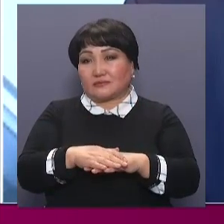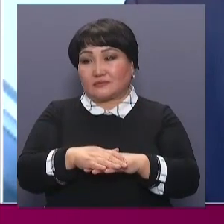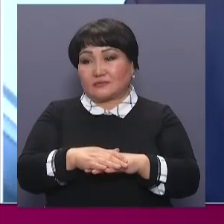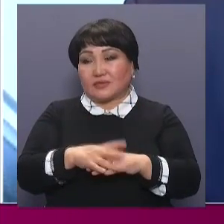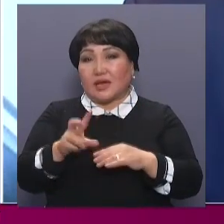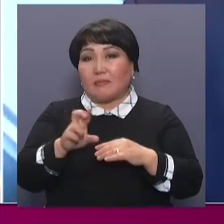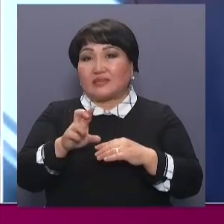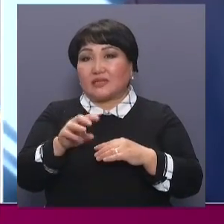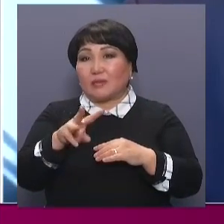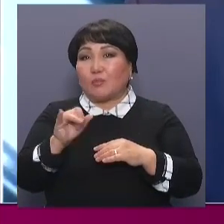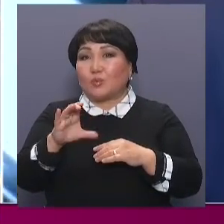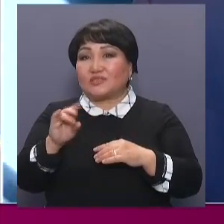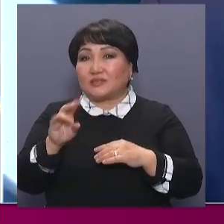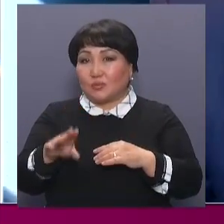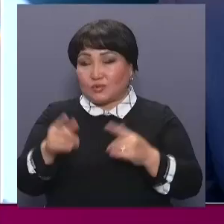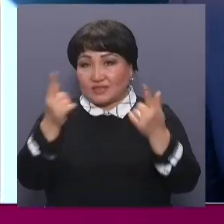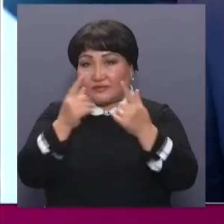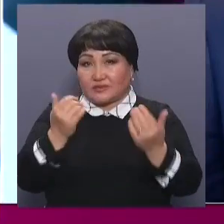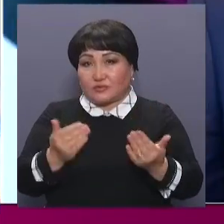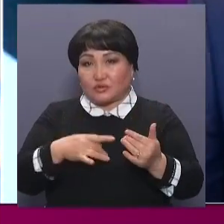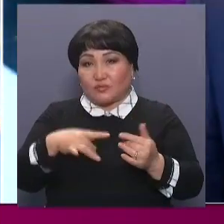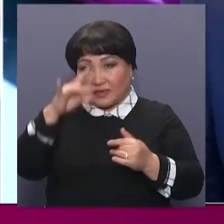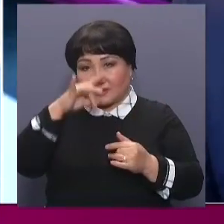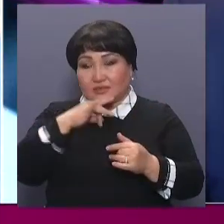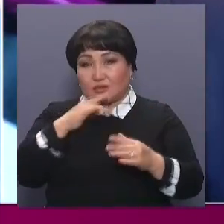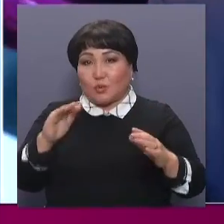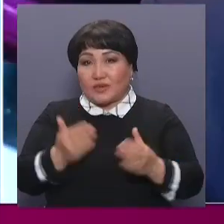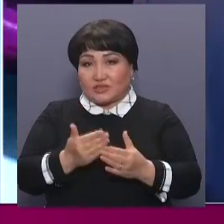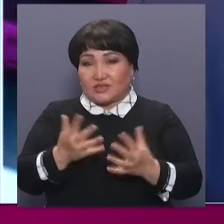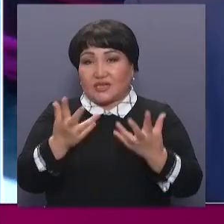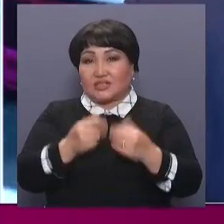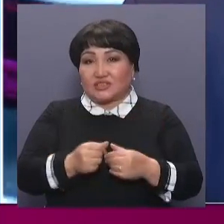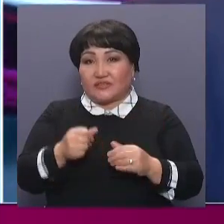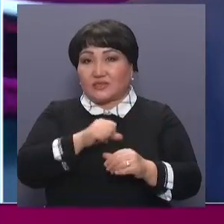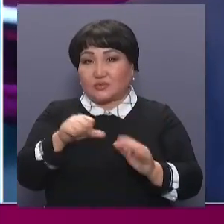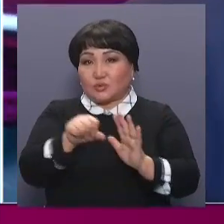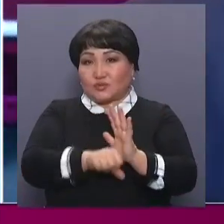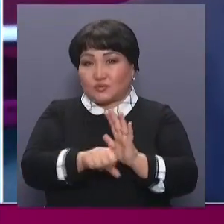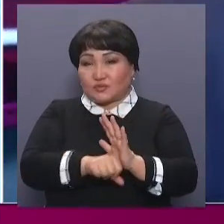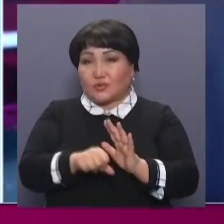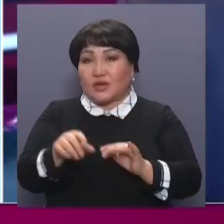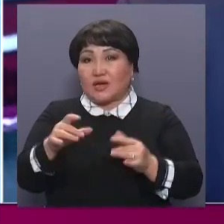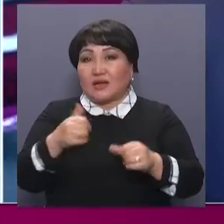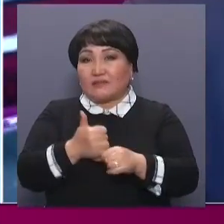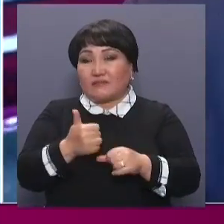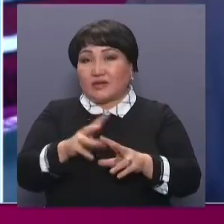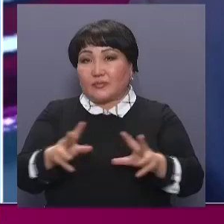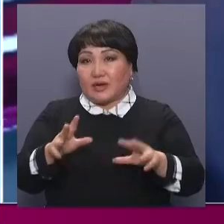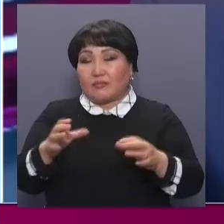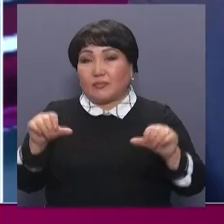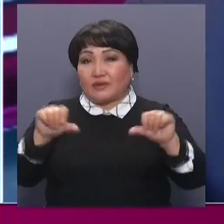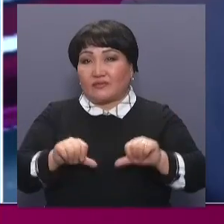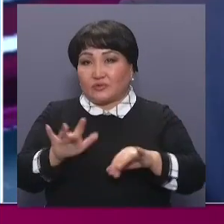Багдатом Мусиным. Он сегодня заявил, что в Казахстане уменьшилось число суицидов. Глава комитета по правовой статистике и специальным учетам вообще